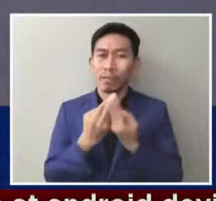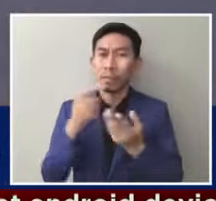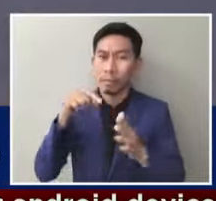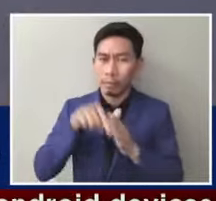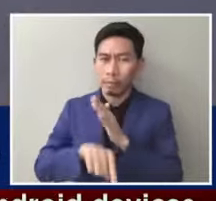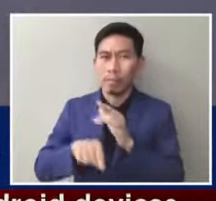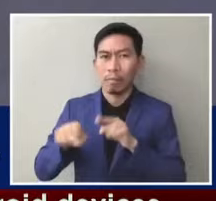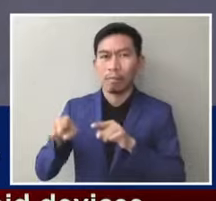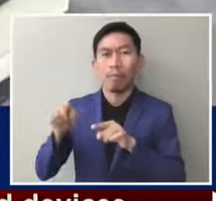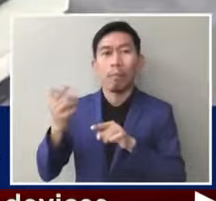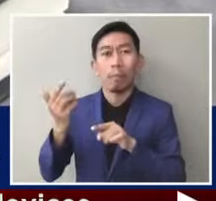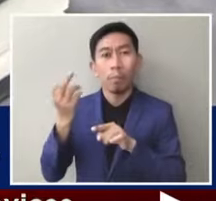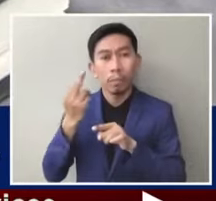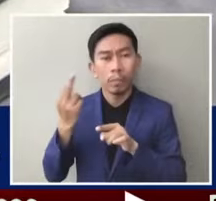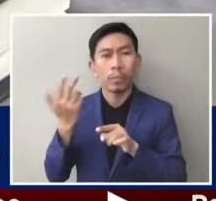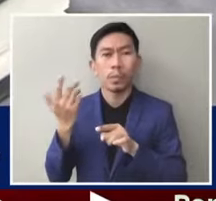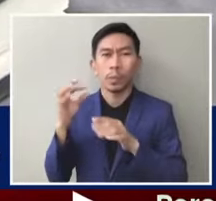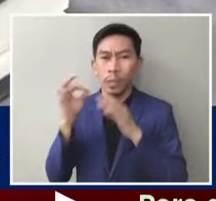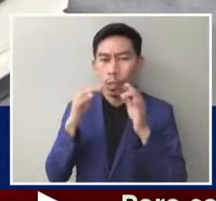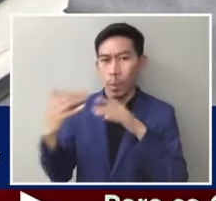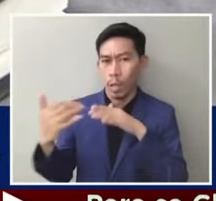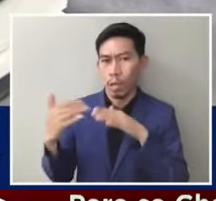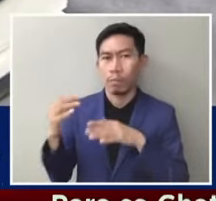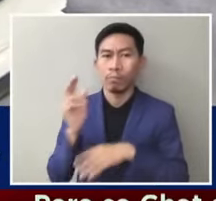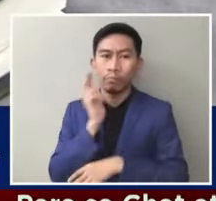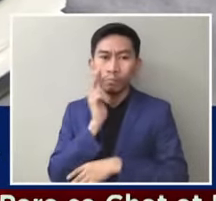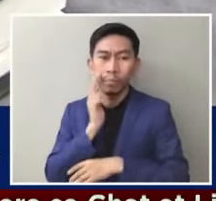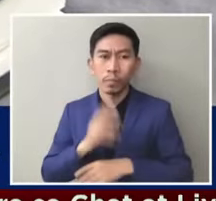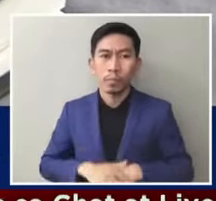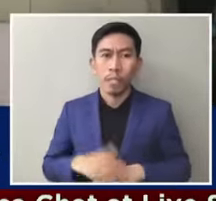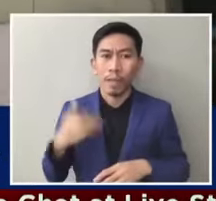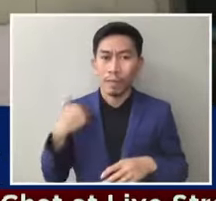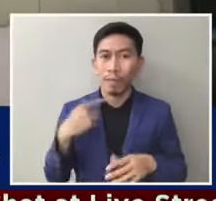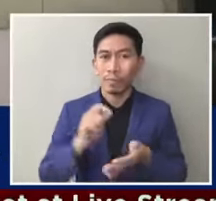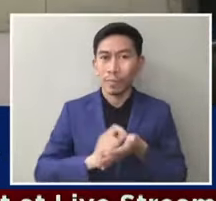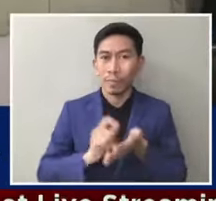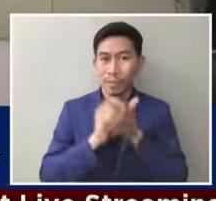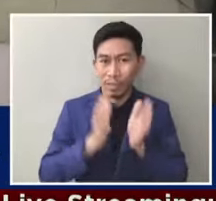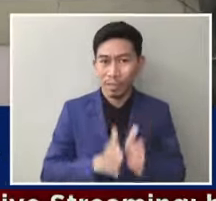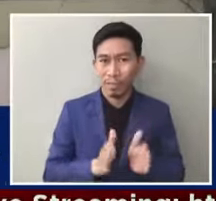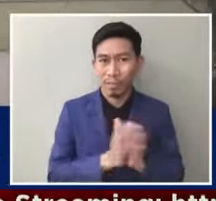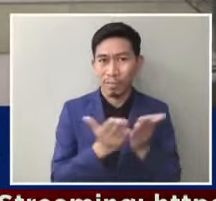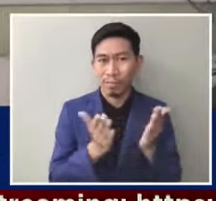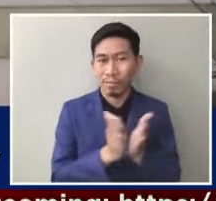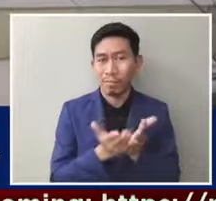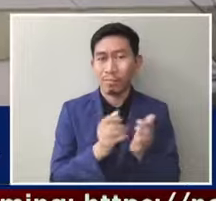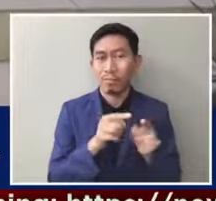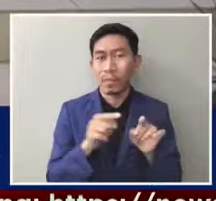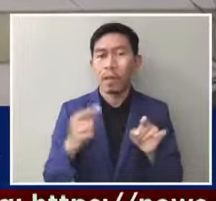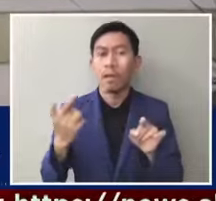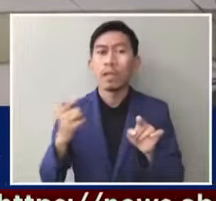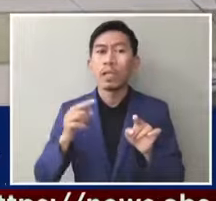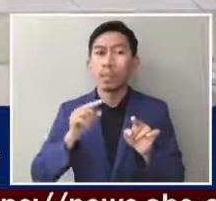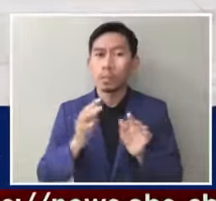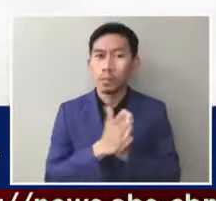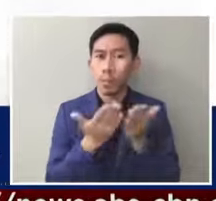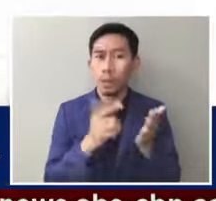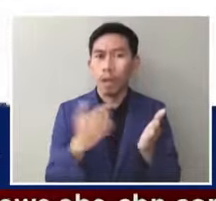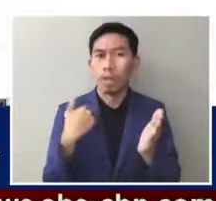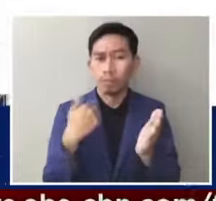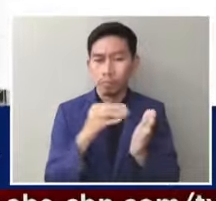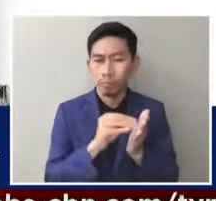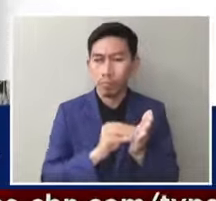Patricia Evangelista na sumulat ng Some People Need Killing, isang librong nagtampok ng kanilang kwento